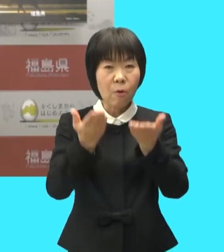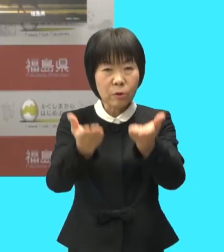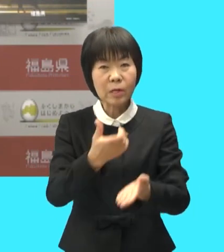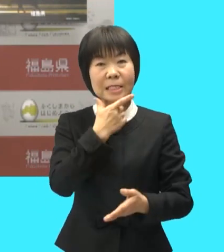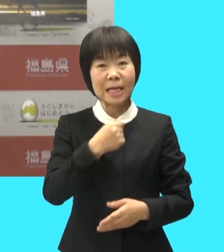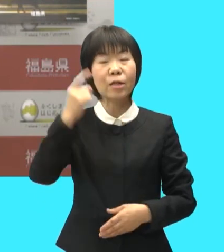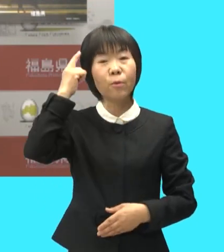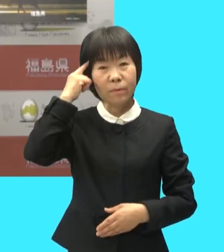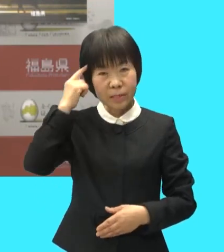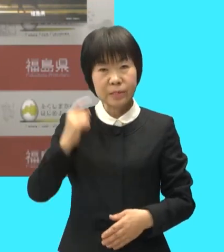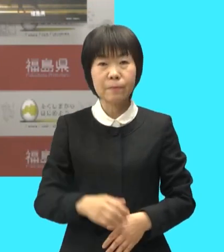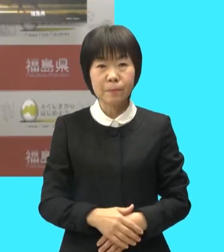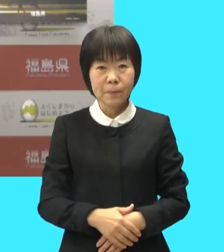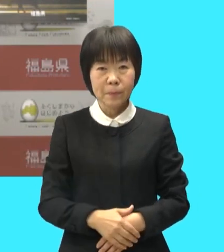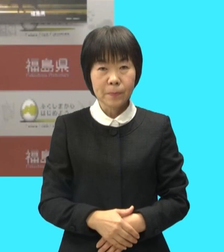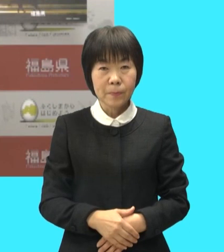と思います。